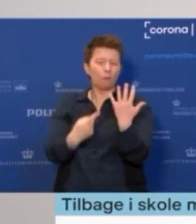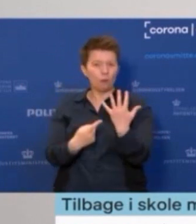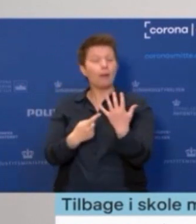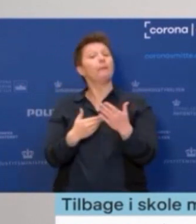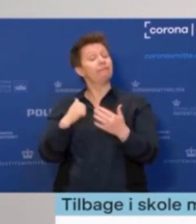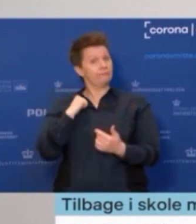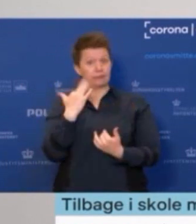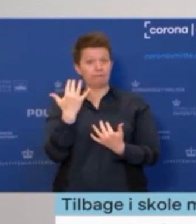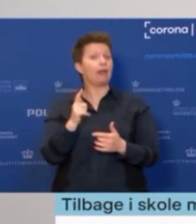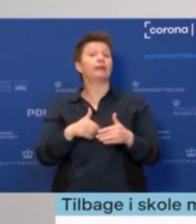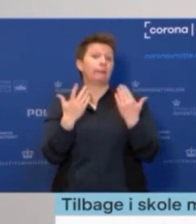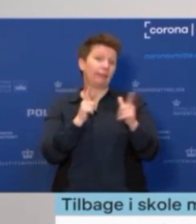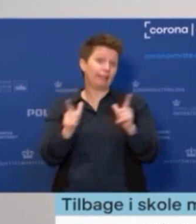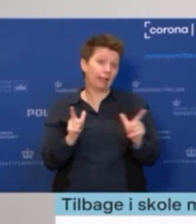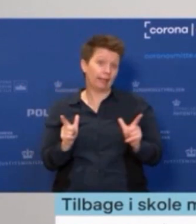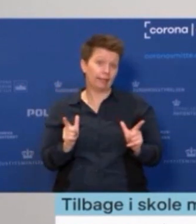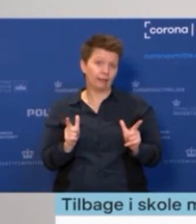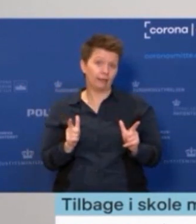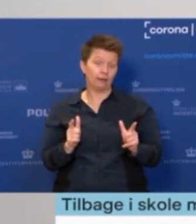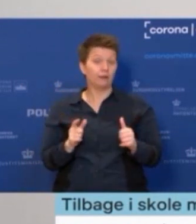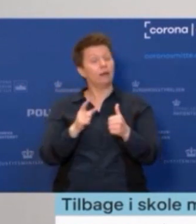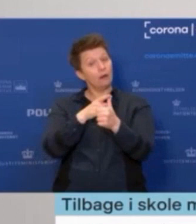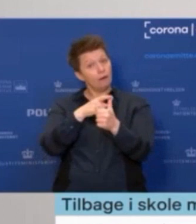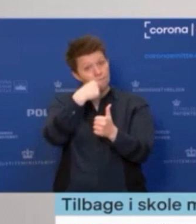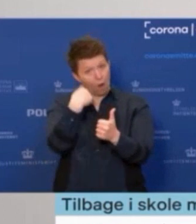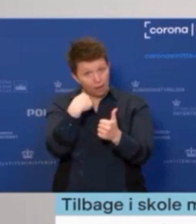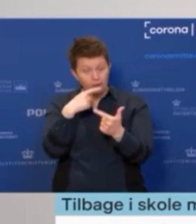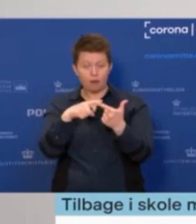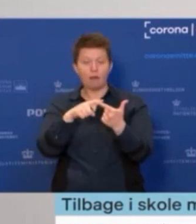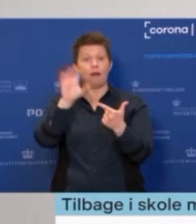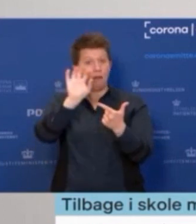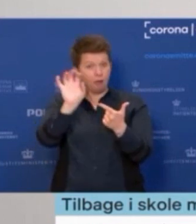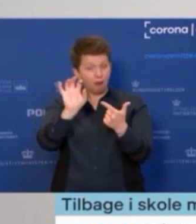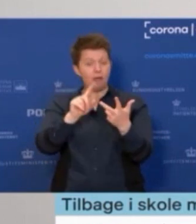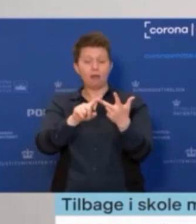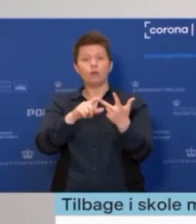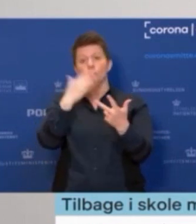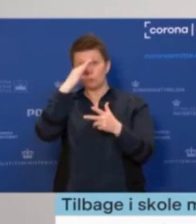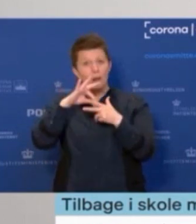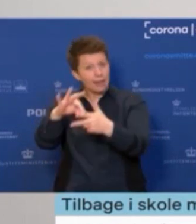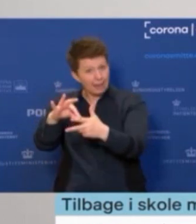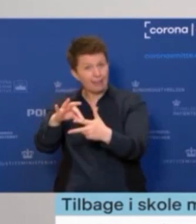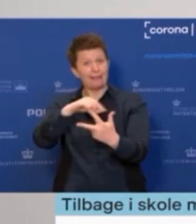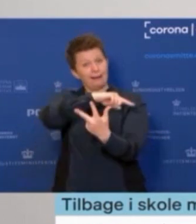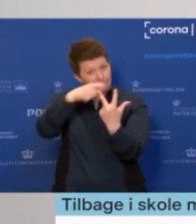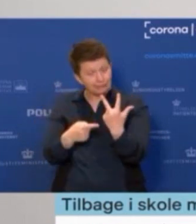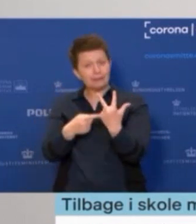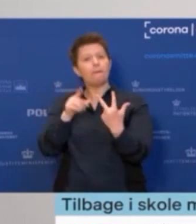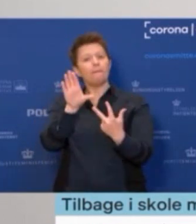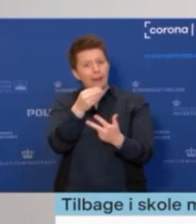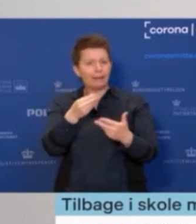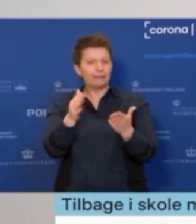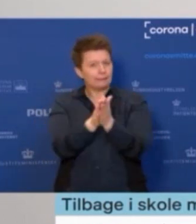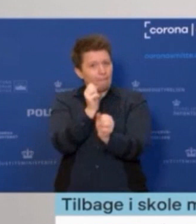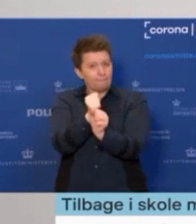det særligt forældrene og lærere og skoleledere, som skal hjælpe hinanden med at få nedbragt smitten.